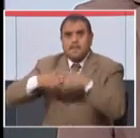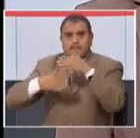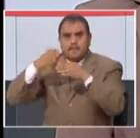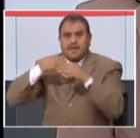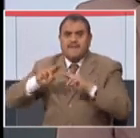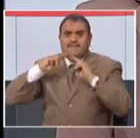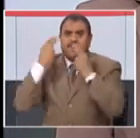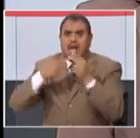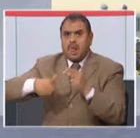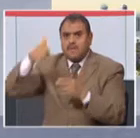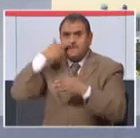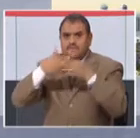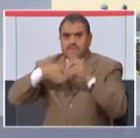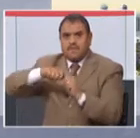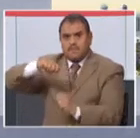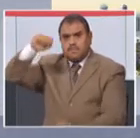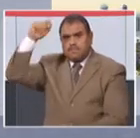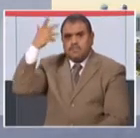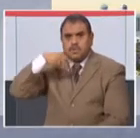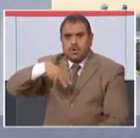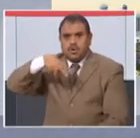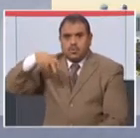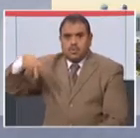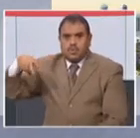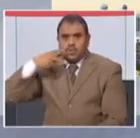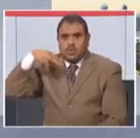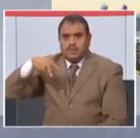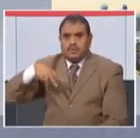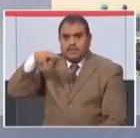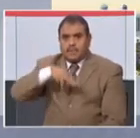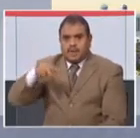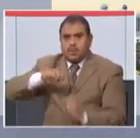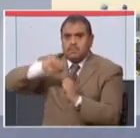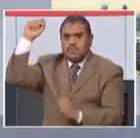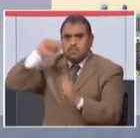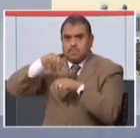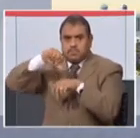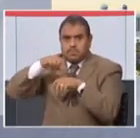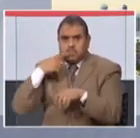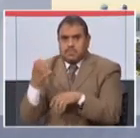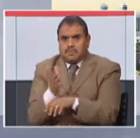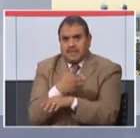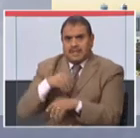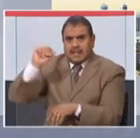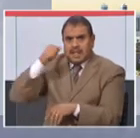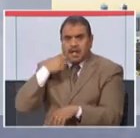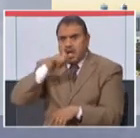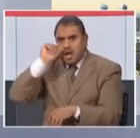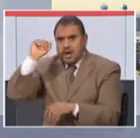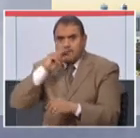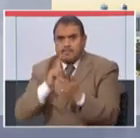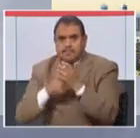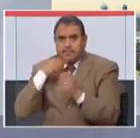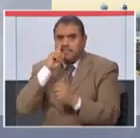مبنى في العالم حيث يبلغ ارتفاعه 828 مترا والمقام على حافه الخليج العربي